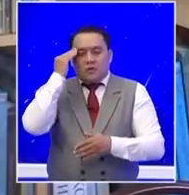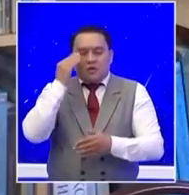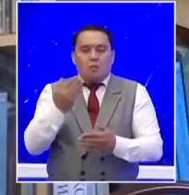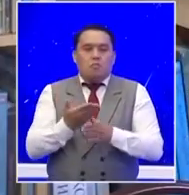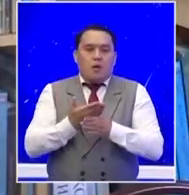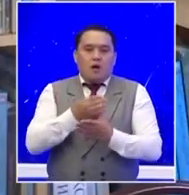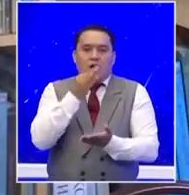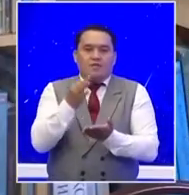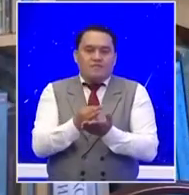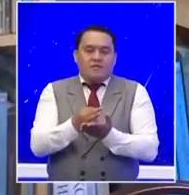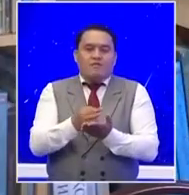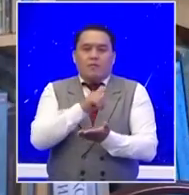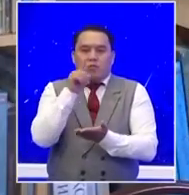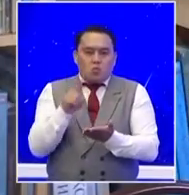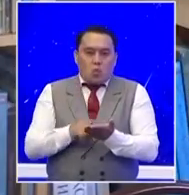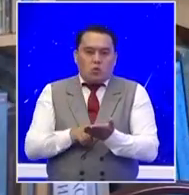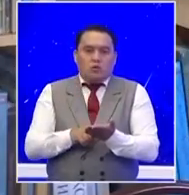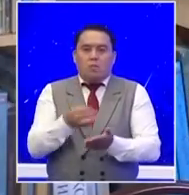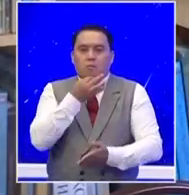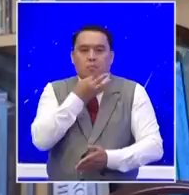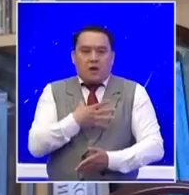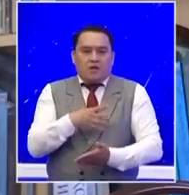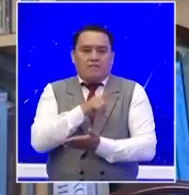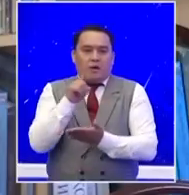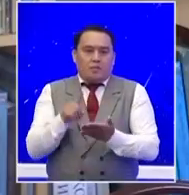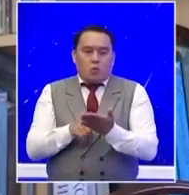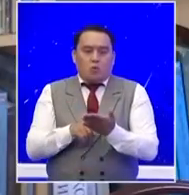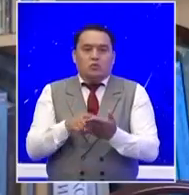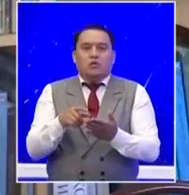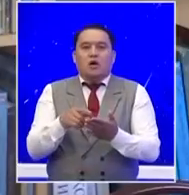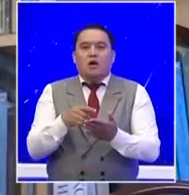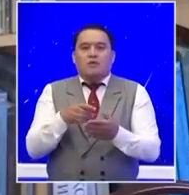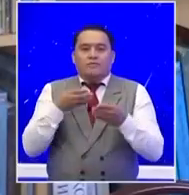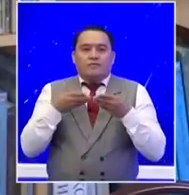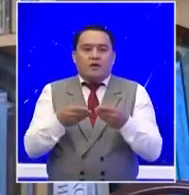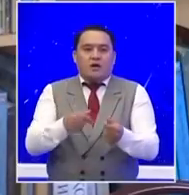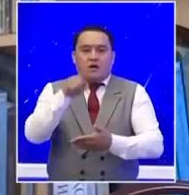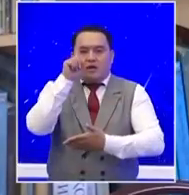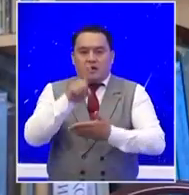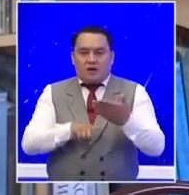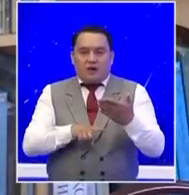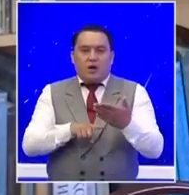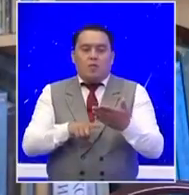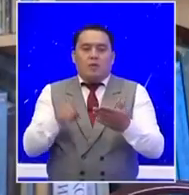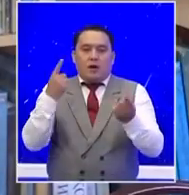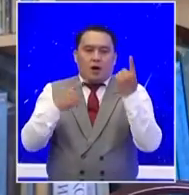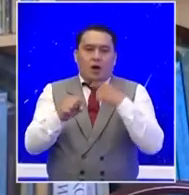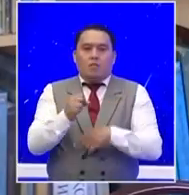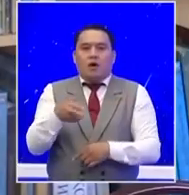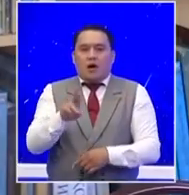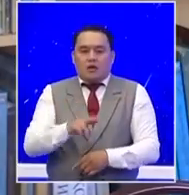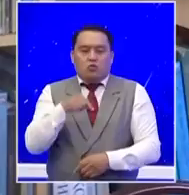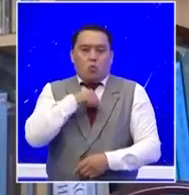мне ответить на вопросы слушателей. Также мне очень понравился вопрос от зрителей по поводу влияния религиозной составляющей произведения Абая